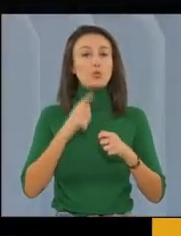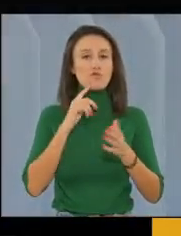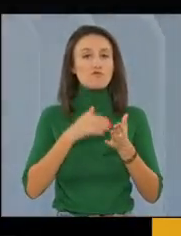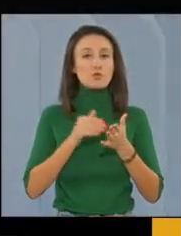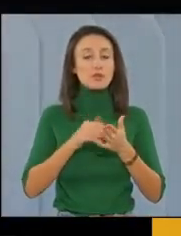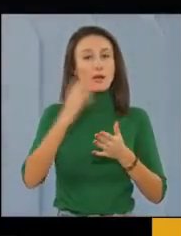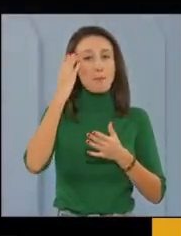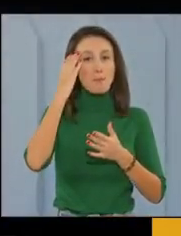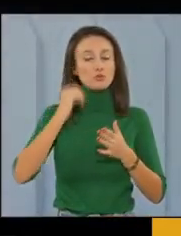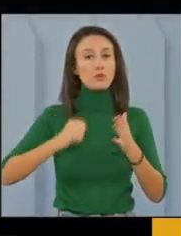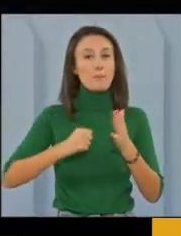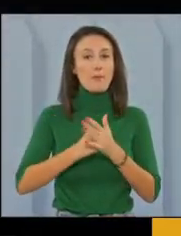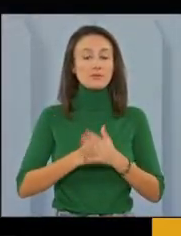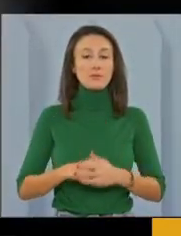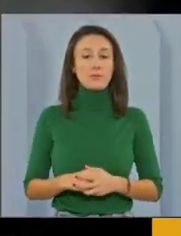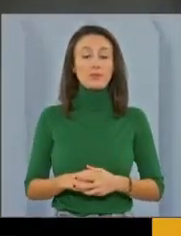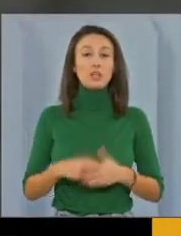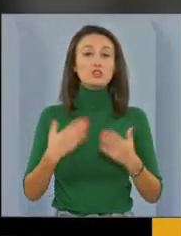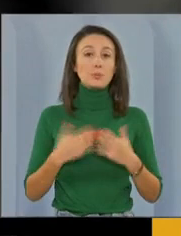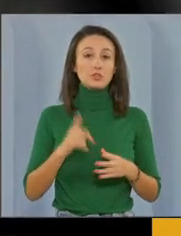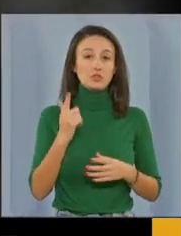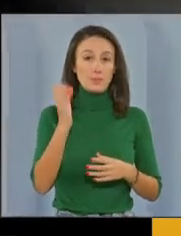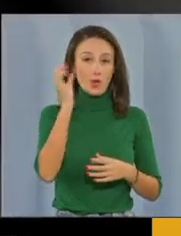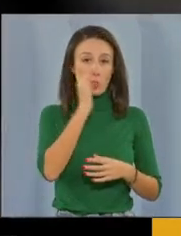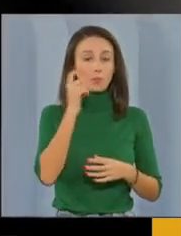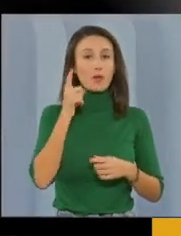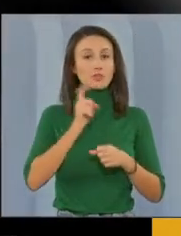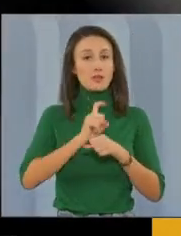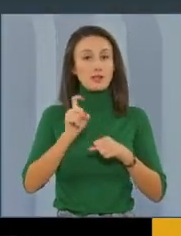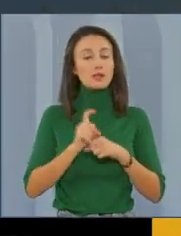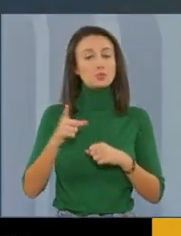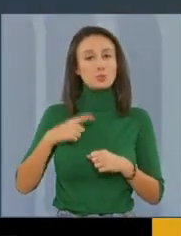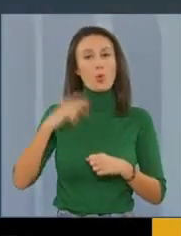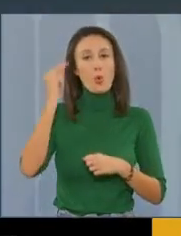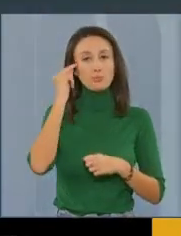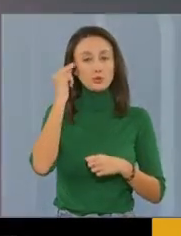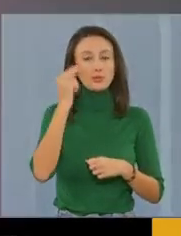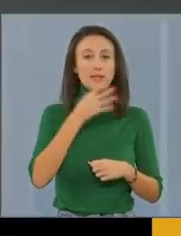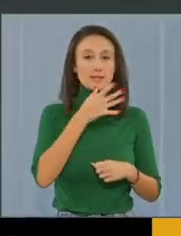la capacitate maximă. Începând cu 7 octombrie, aceste atacuri au devenit o obișnuință în